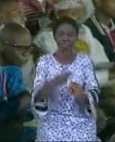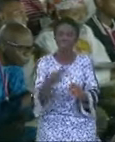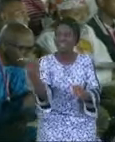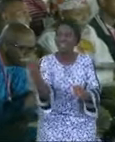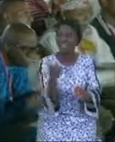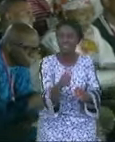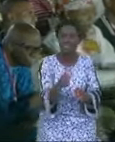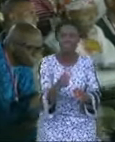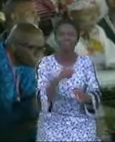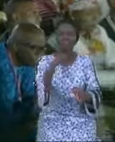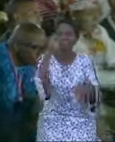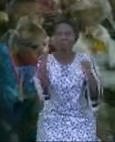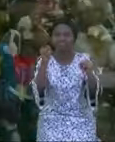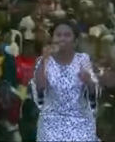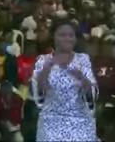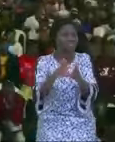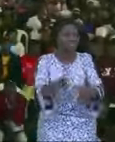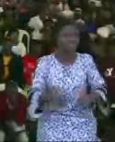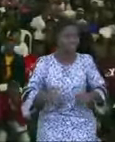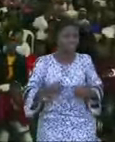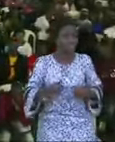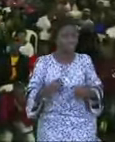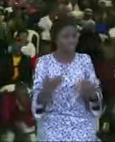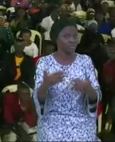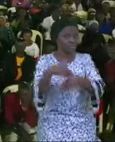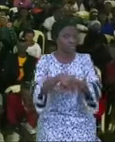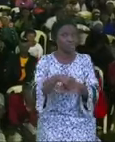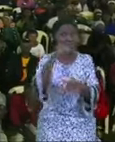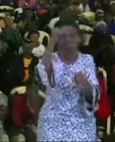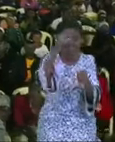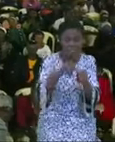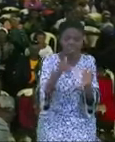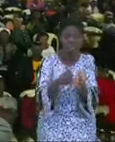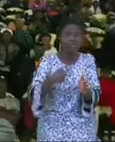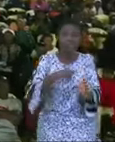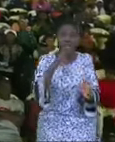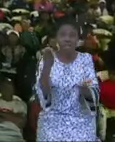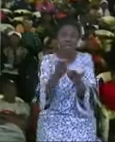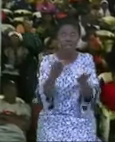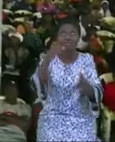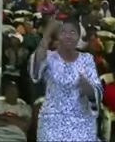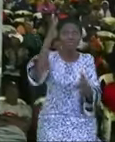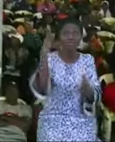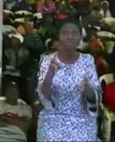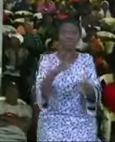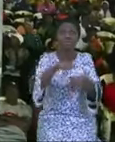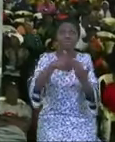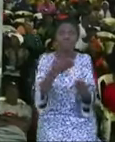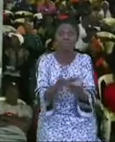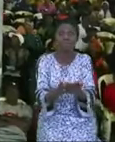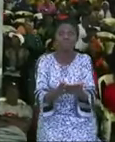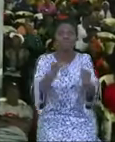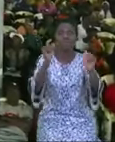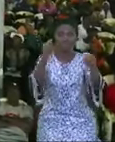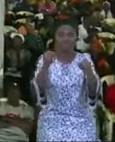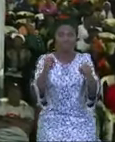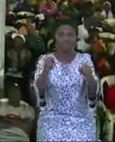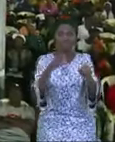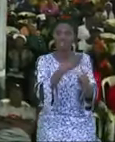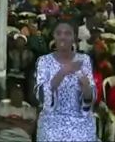votre vie rappelez-vous nous servons le Dieu de toute possibilité ainsi dans tout ce qu'il élève toi